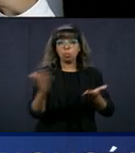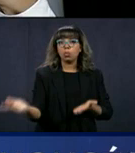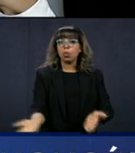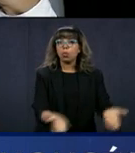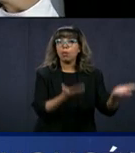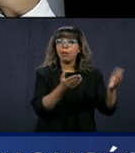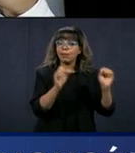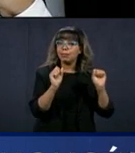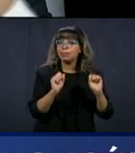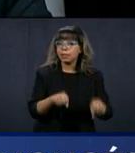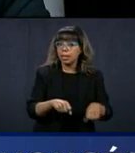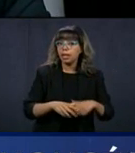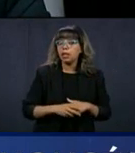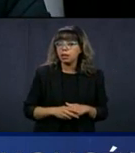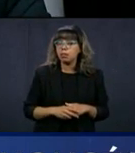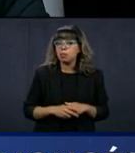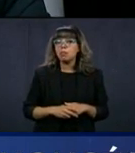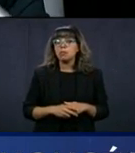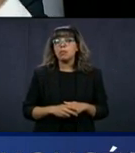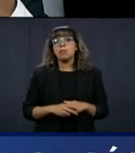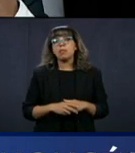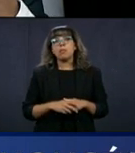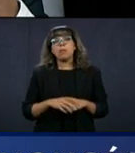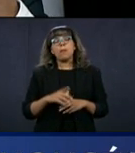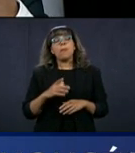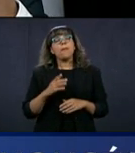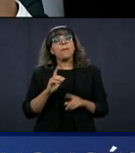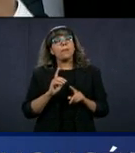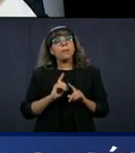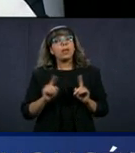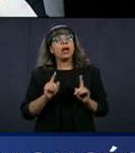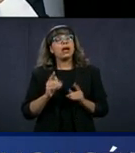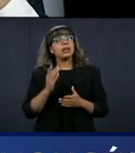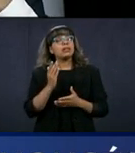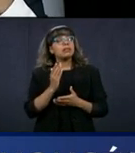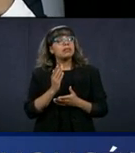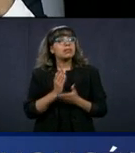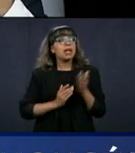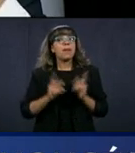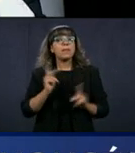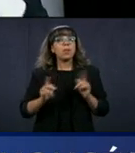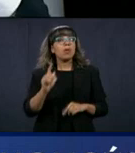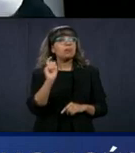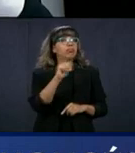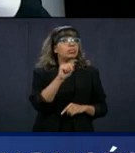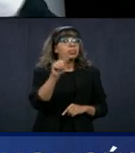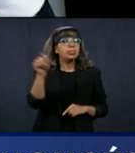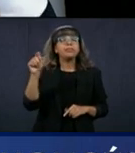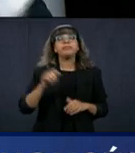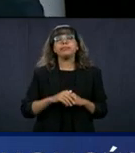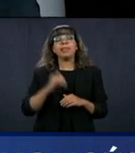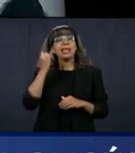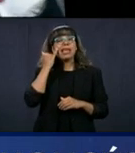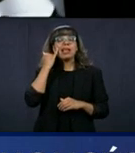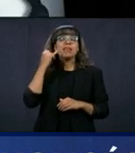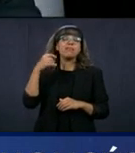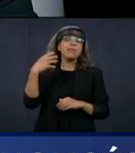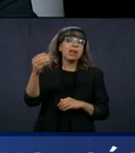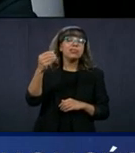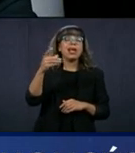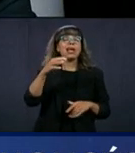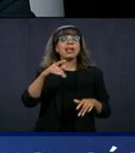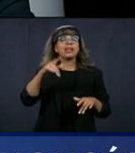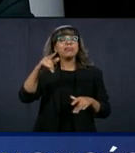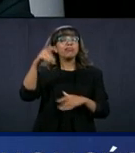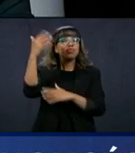autres, le masque n'est pas absolument nécessaire. Mais si les gens marchent,